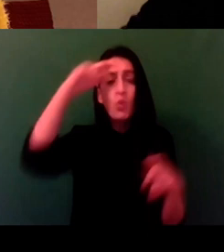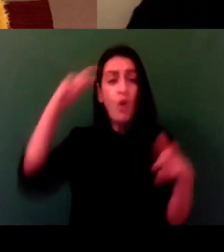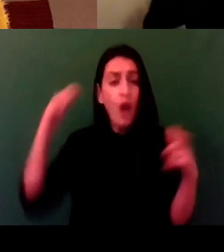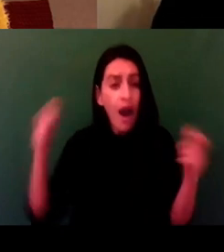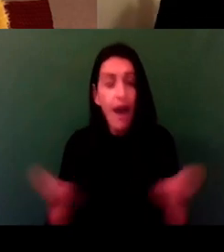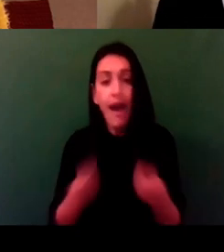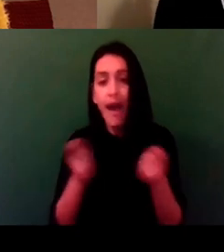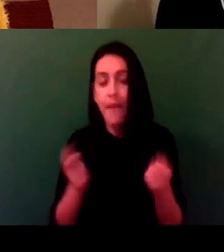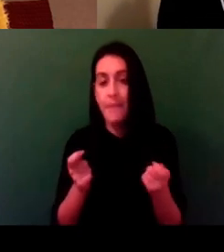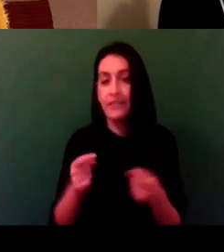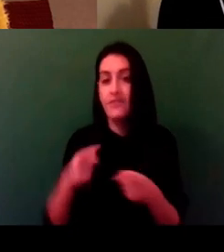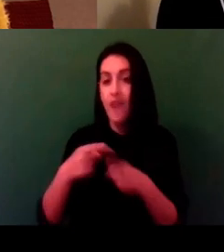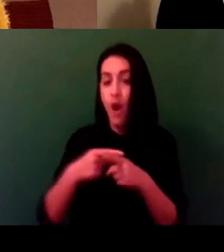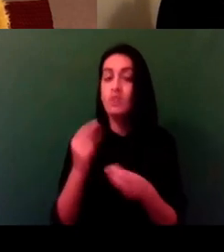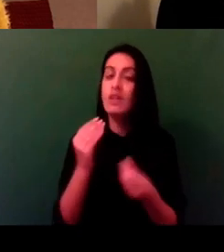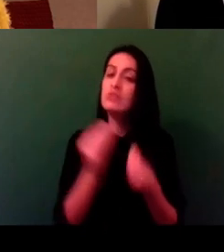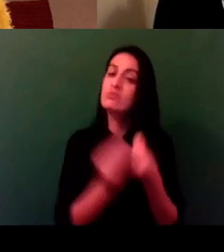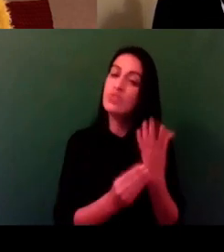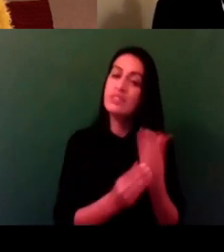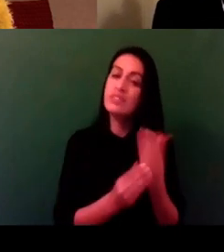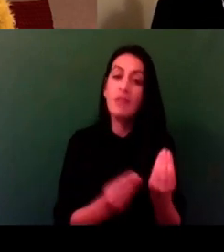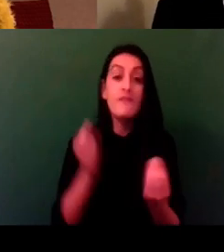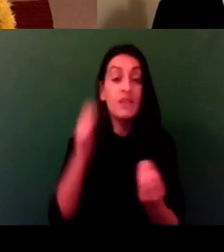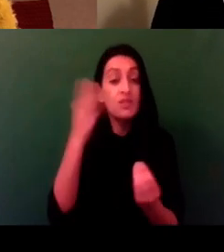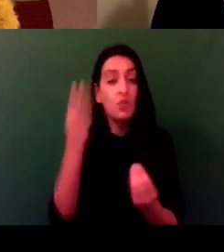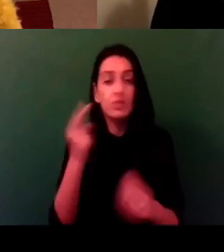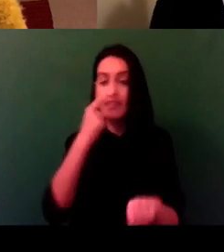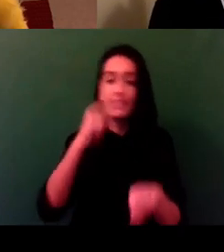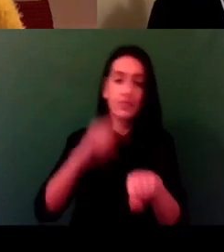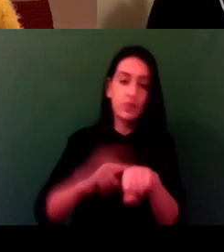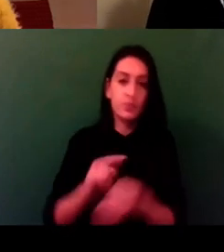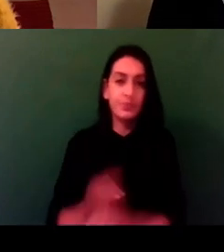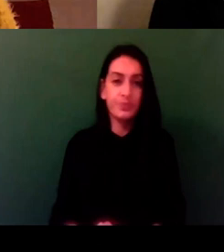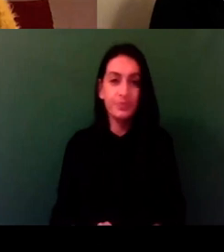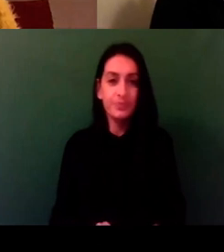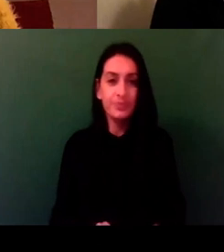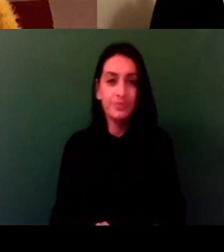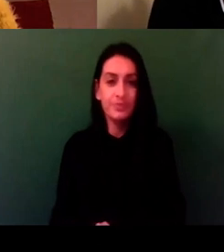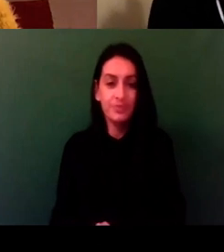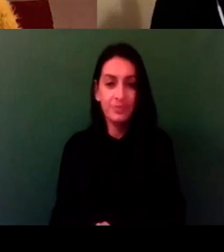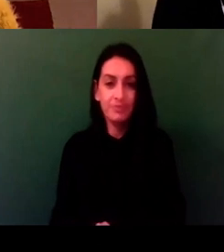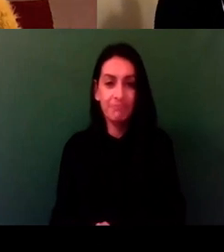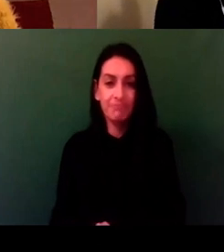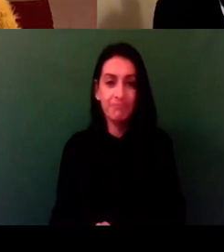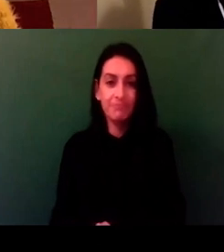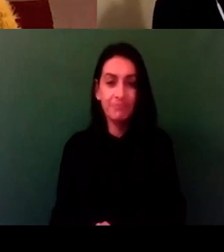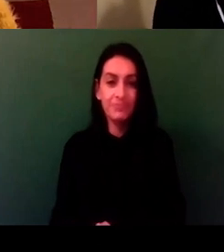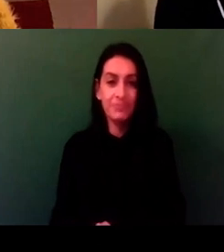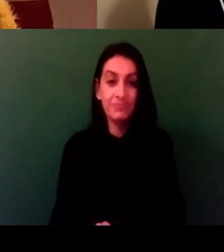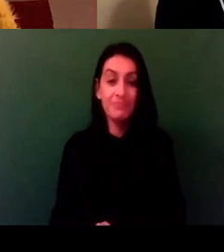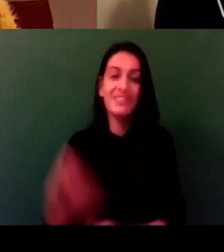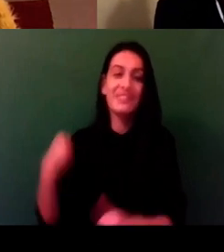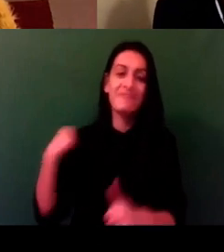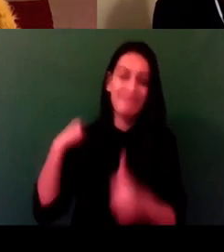üretimler çoğalacaktır diyorum. Son olarak Yuvacan'a sözü bırakmadan tekrardan Esin Hanım'a